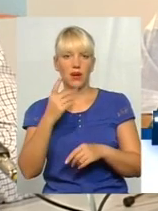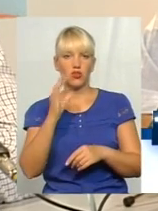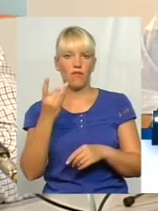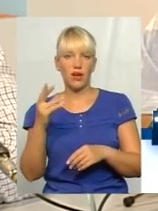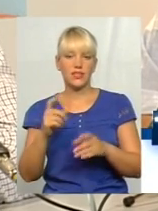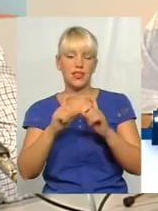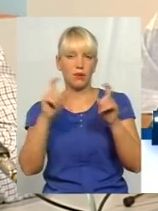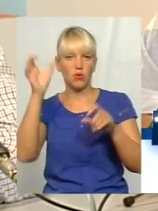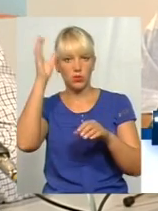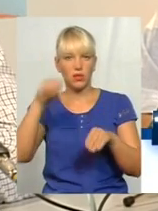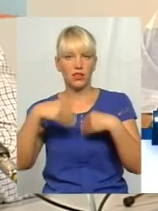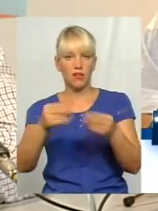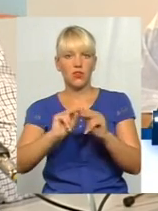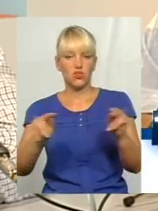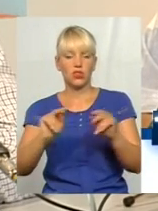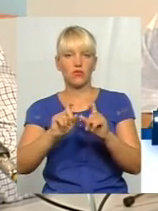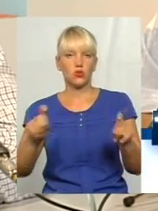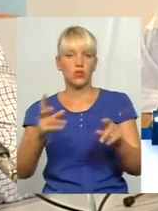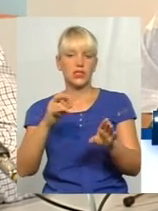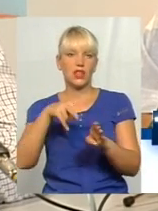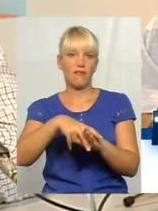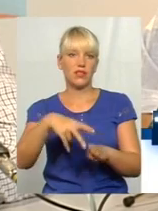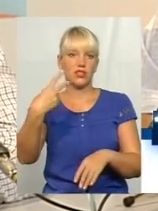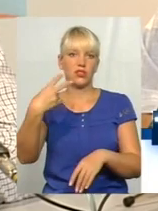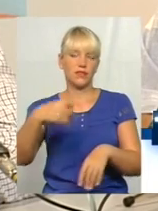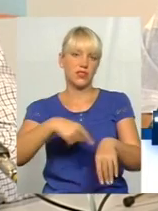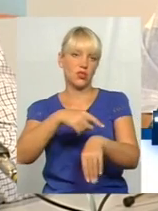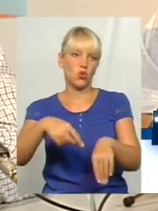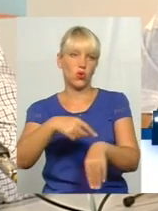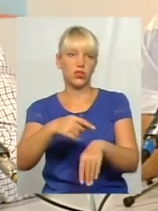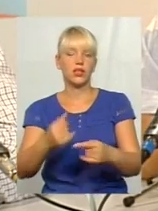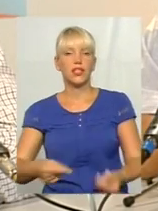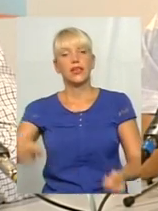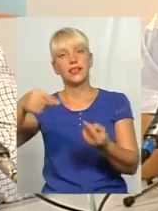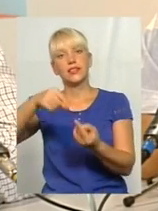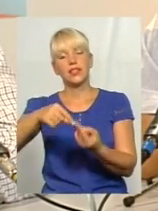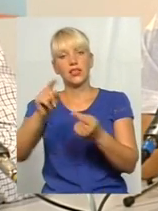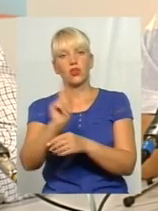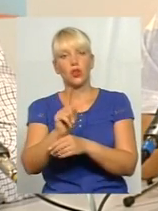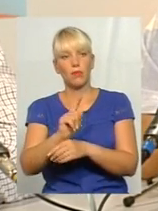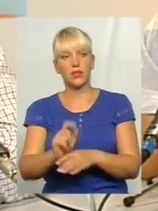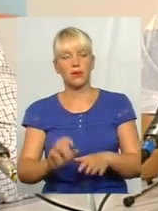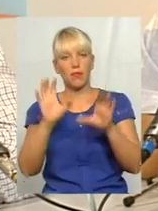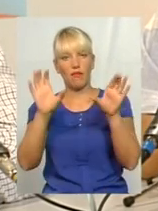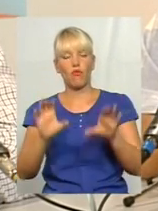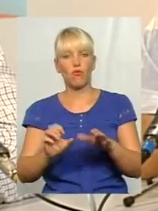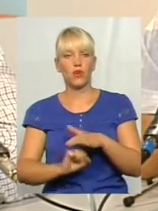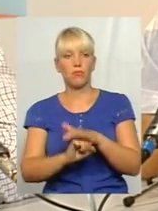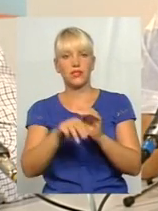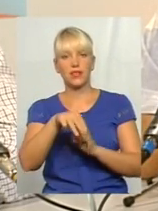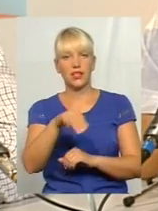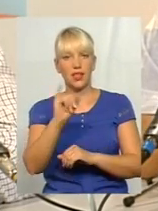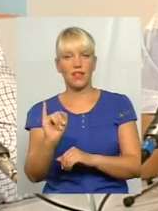вчителем в шостій школі з навантаженням 20 годин і згідно нормативно-правової бази Тетяна